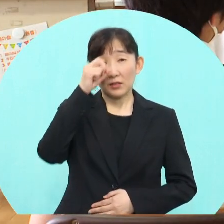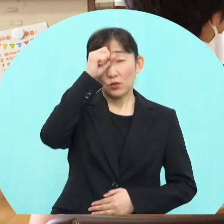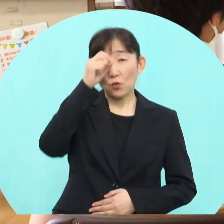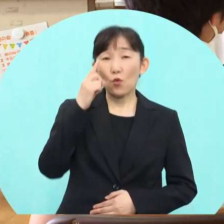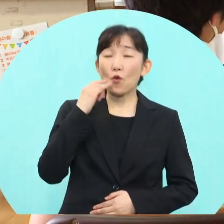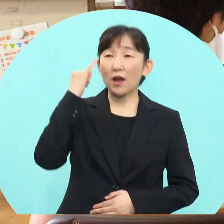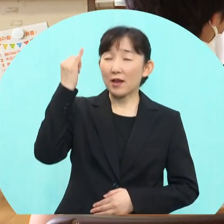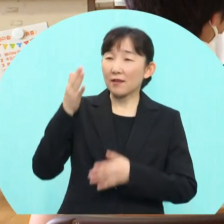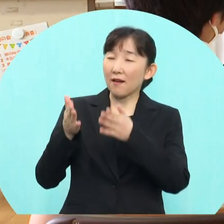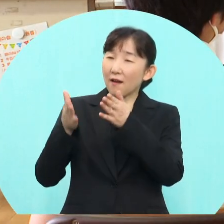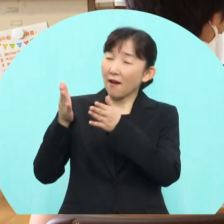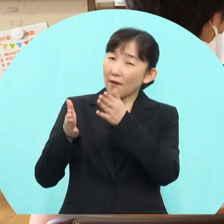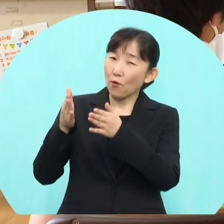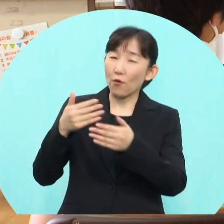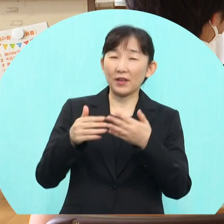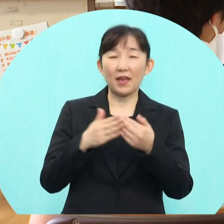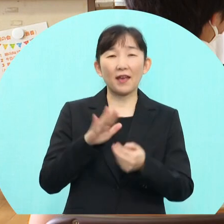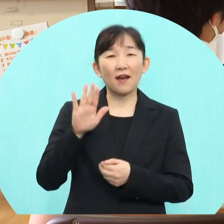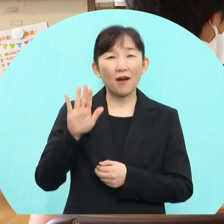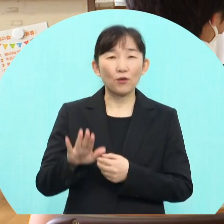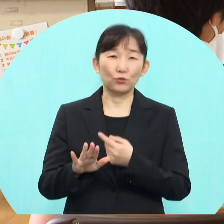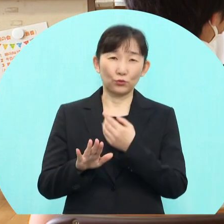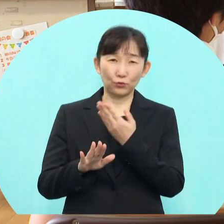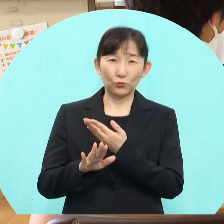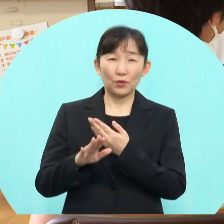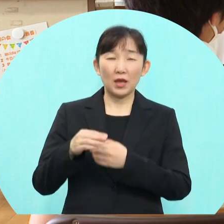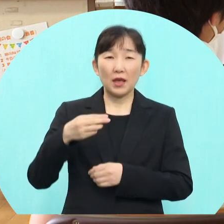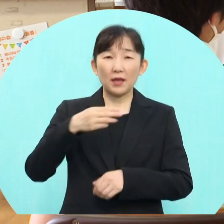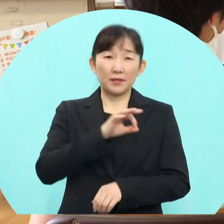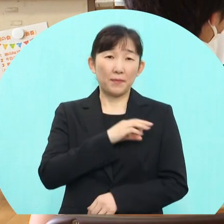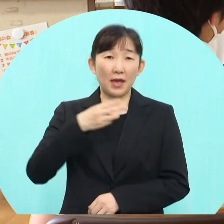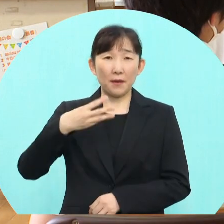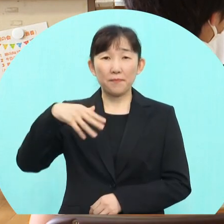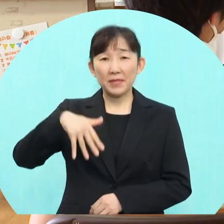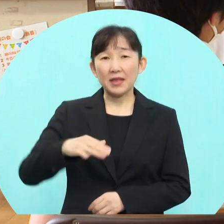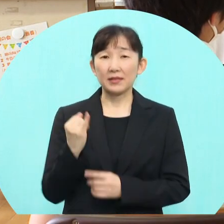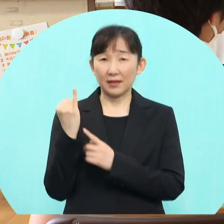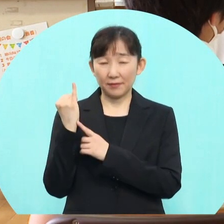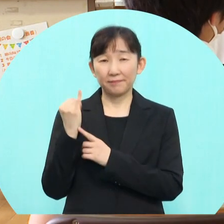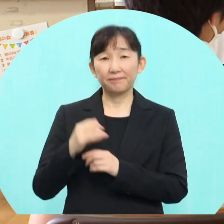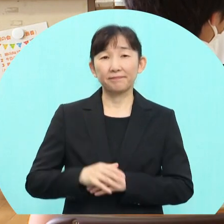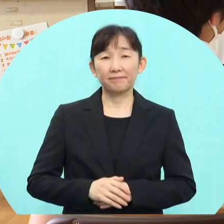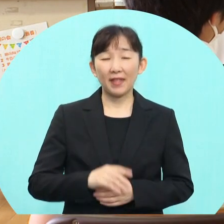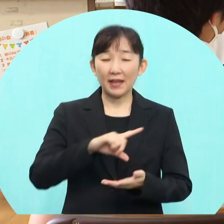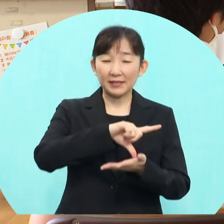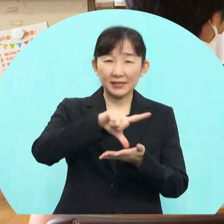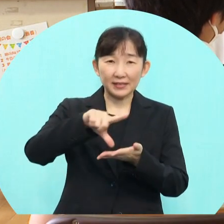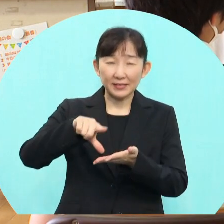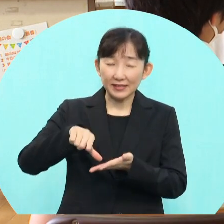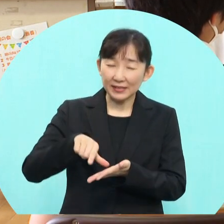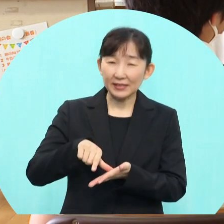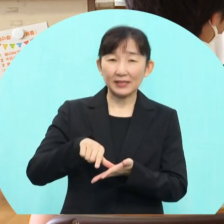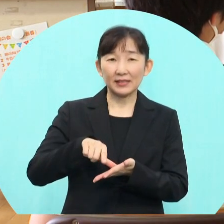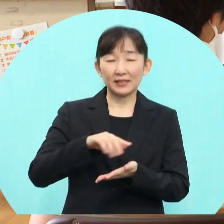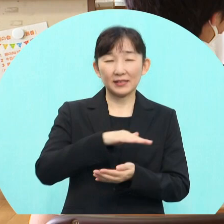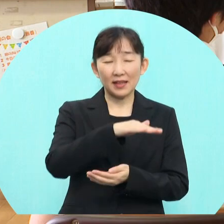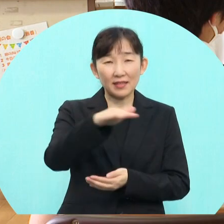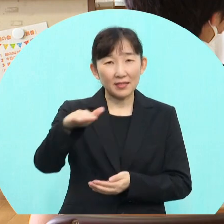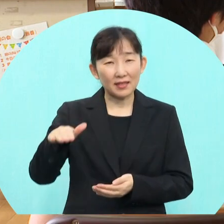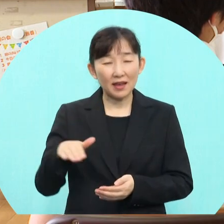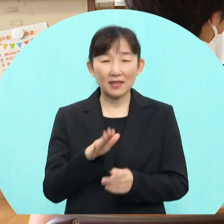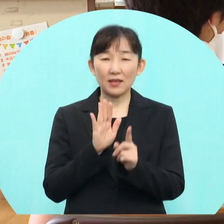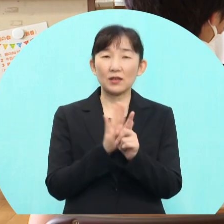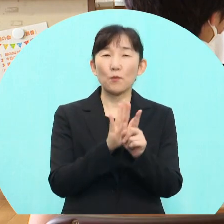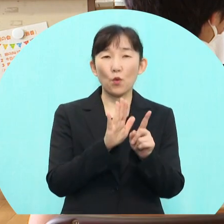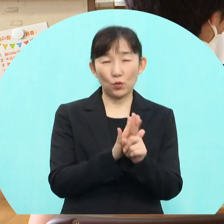認知症の母親を介護してきた経験を持つ峰典子さん、地域全体で認知症